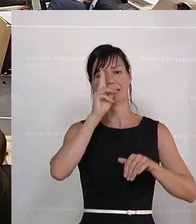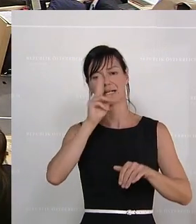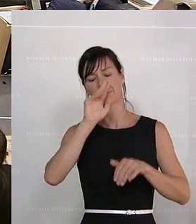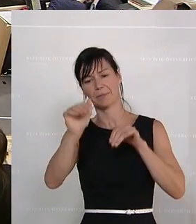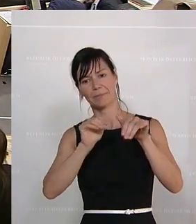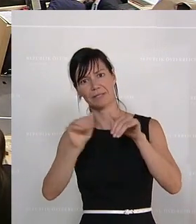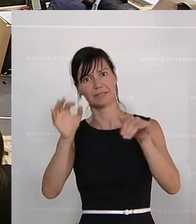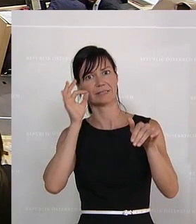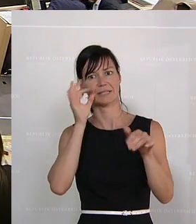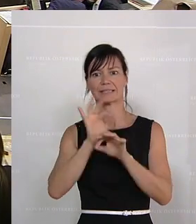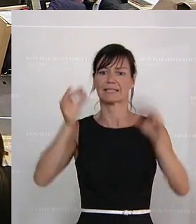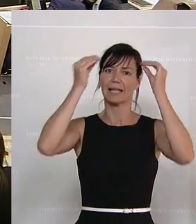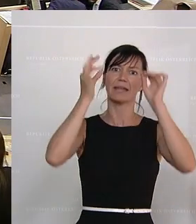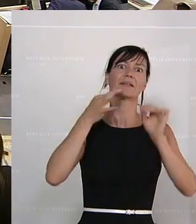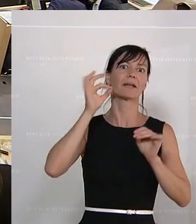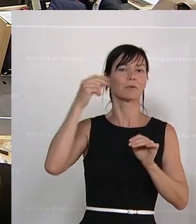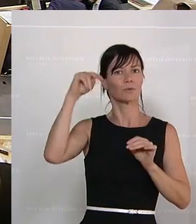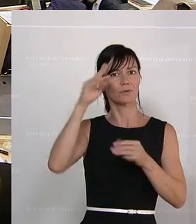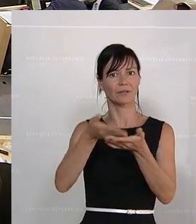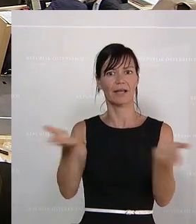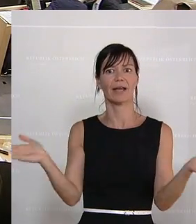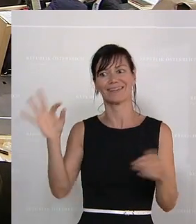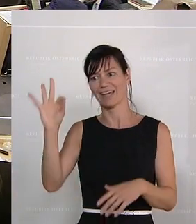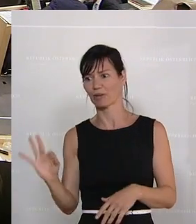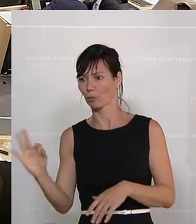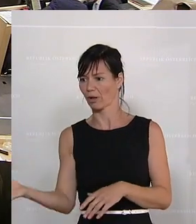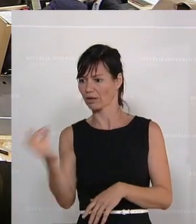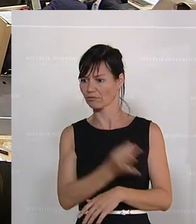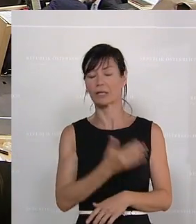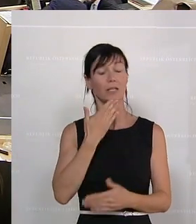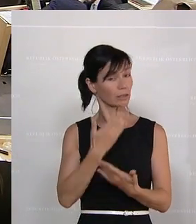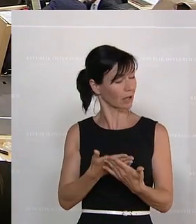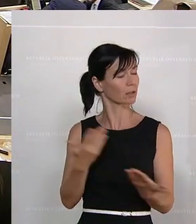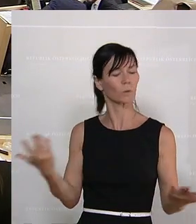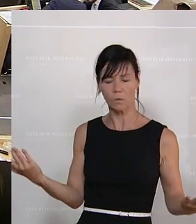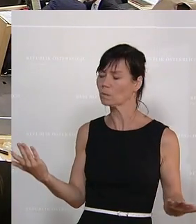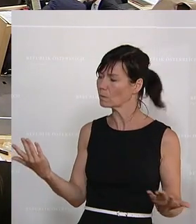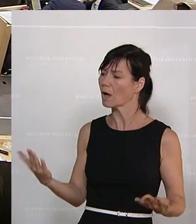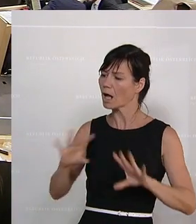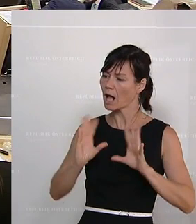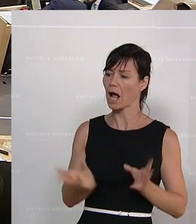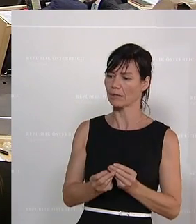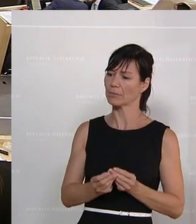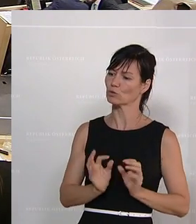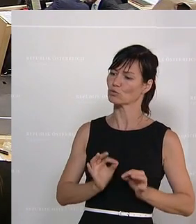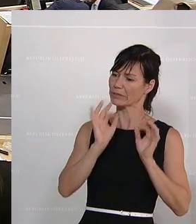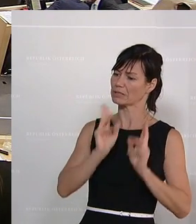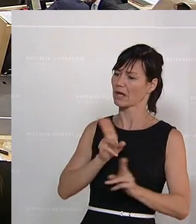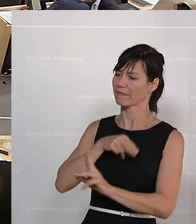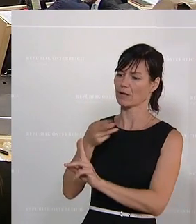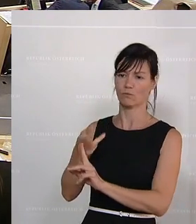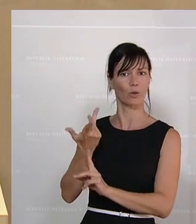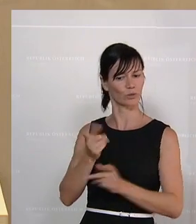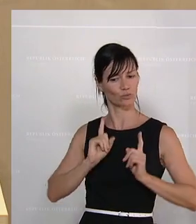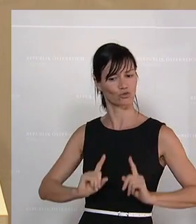ist nun werner saxinger von der fbs bietet wieder mal gelegenheit allgemein und speziell dazu stellung zu nehmen und in der anfrage